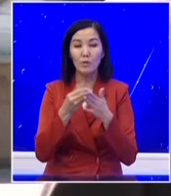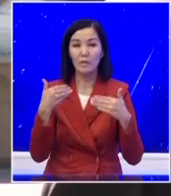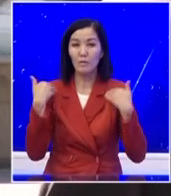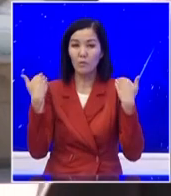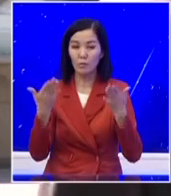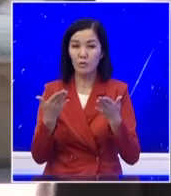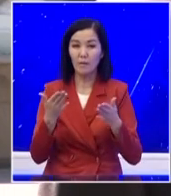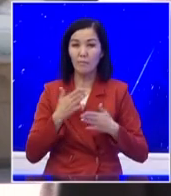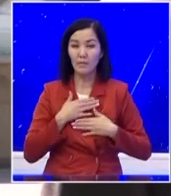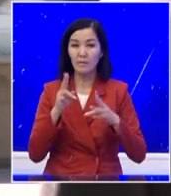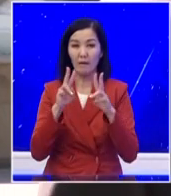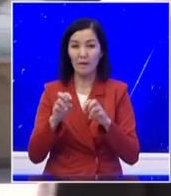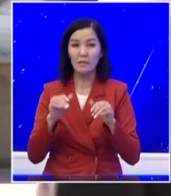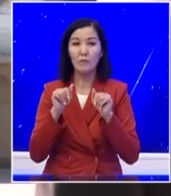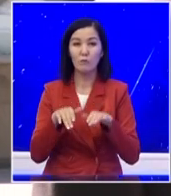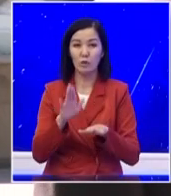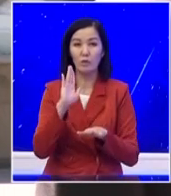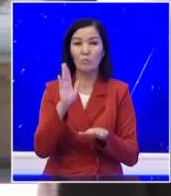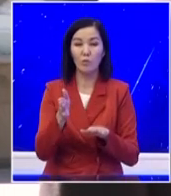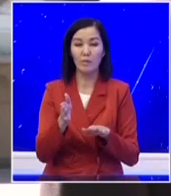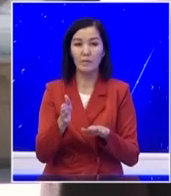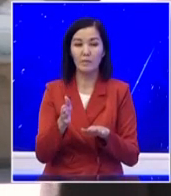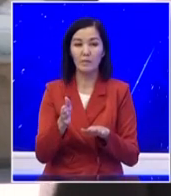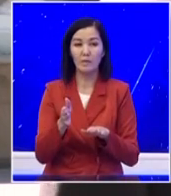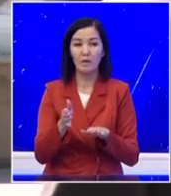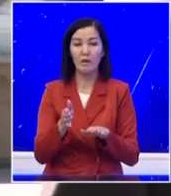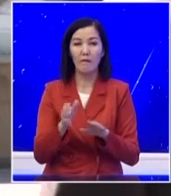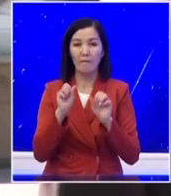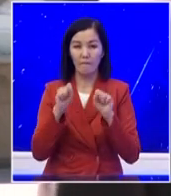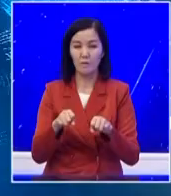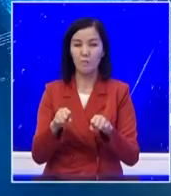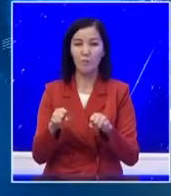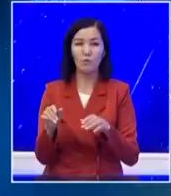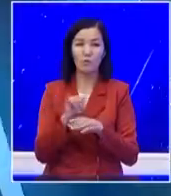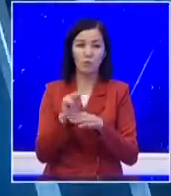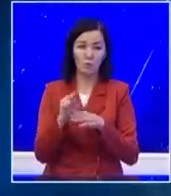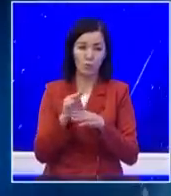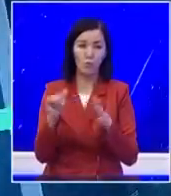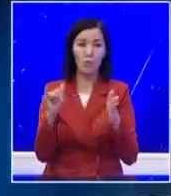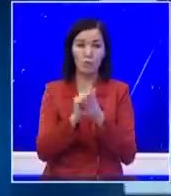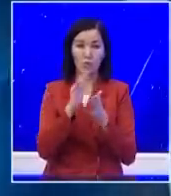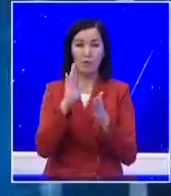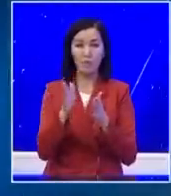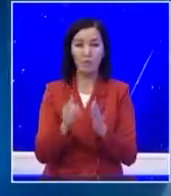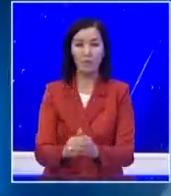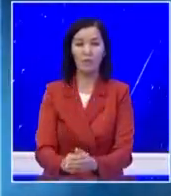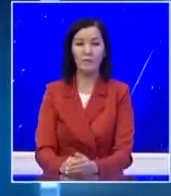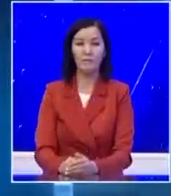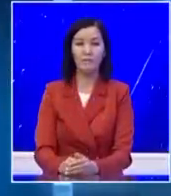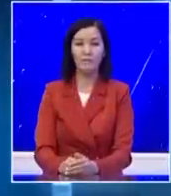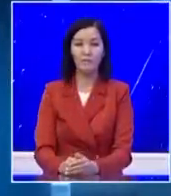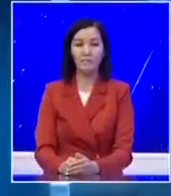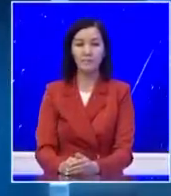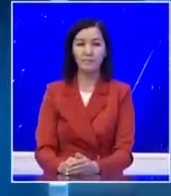бізге айтса, біз қарастырамыз. Сол жерге мүмкіншілік болса жасап береміз. Елена Серікбайқызы, Дамир Анитов, Нұржан Мұқанов,